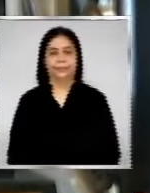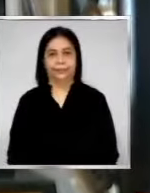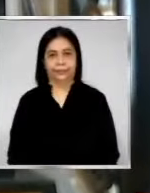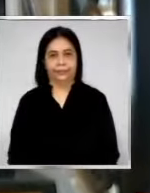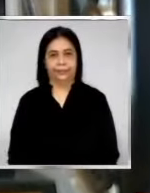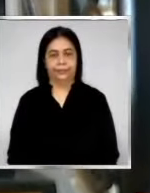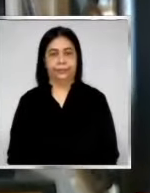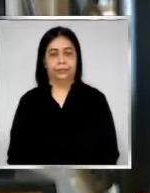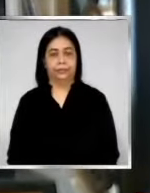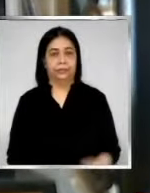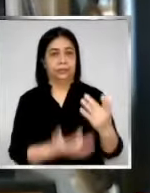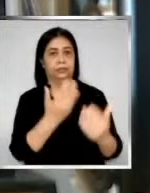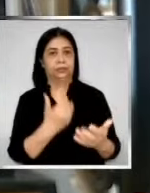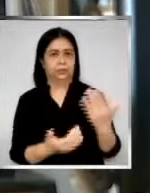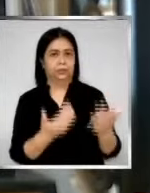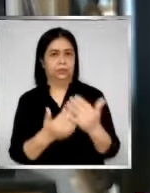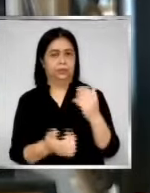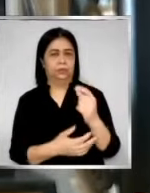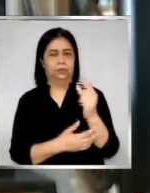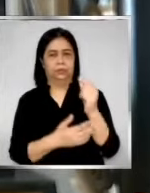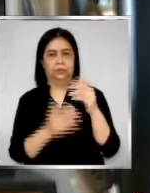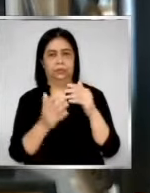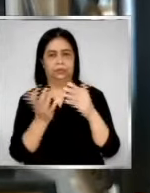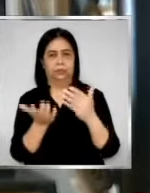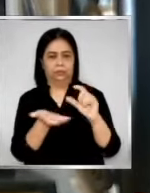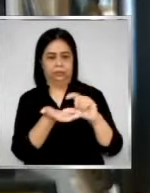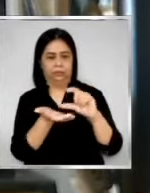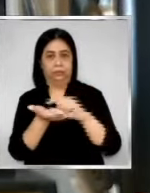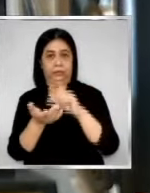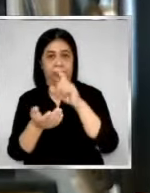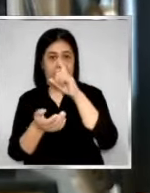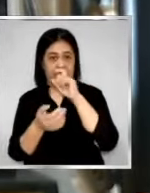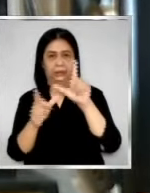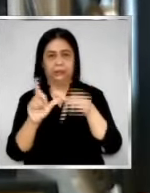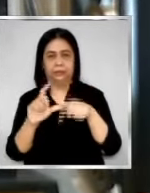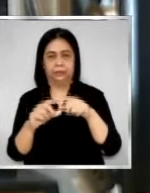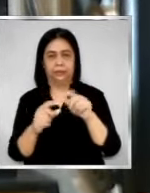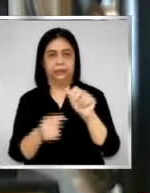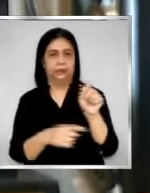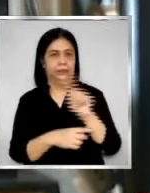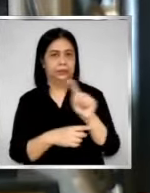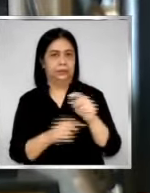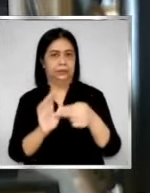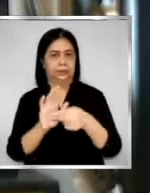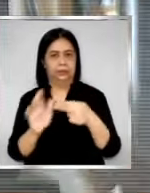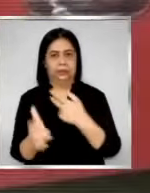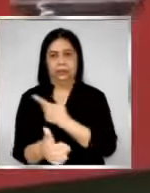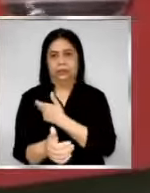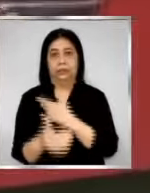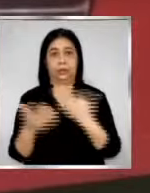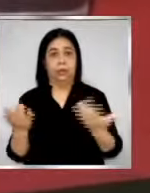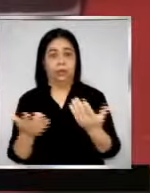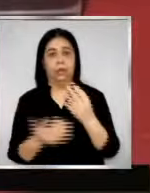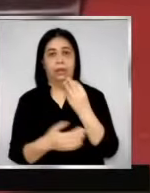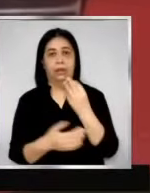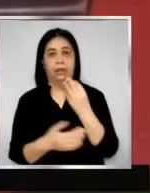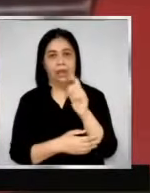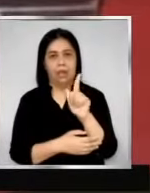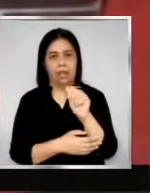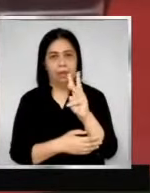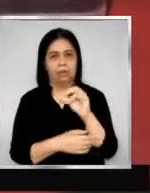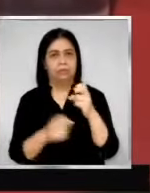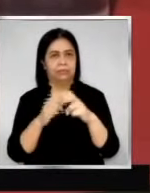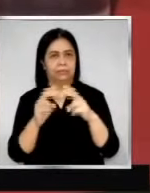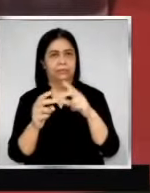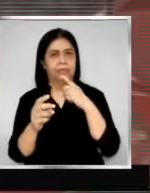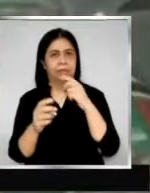Sinunog ang halos 20,000 dose ng expired na AstraZeneca COVID-19 vaccine sa Malawi. Yan ay kahit nauna ng sinabi ng African